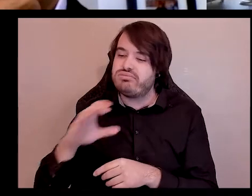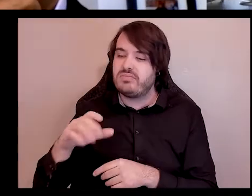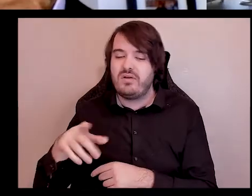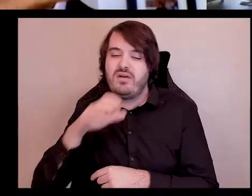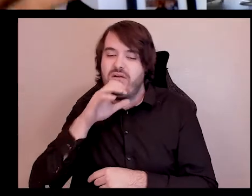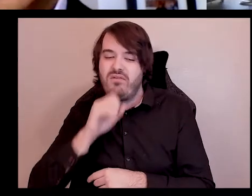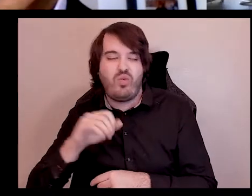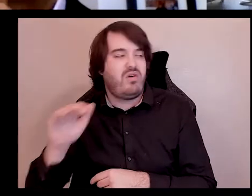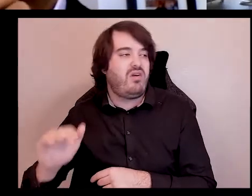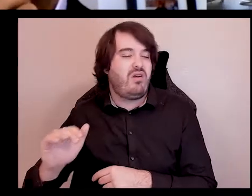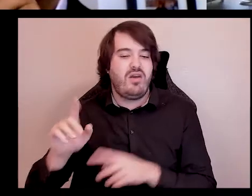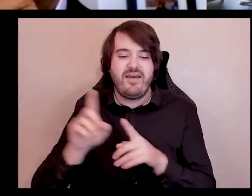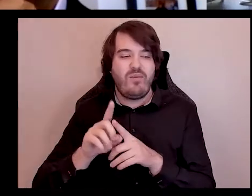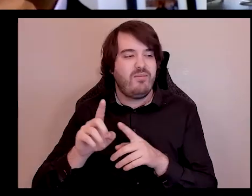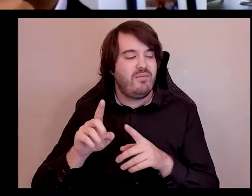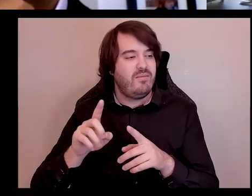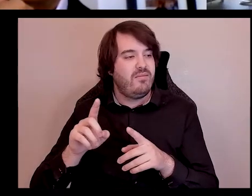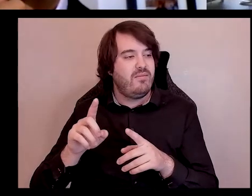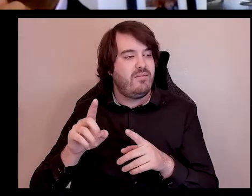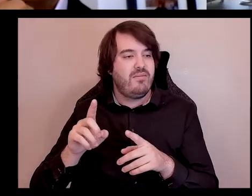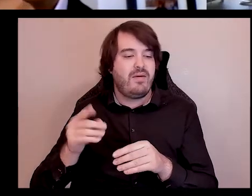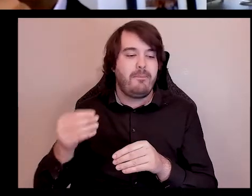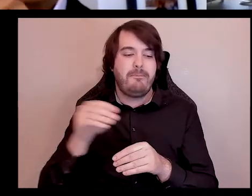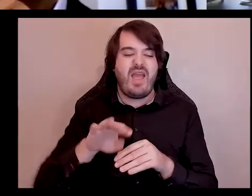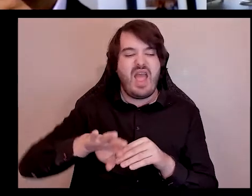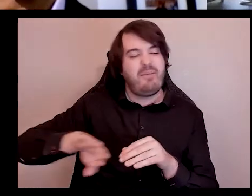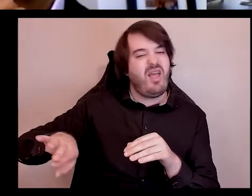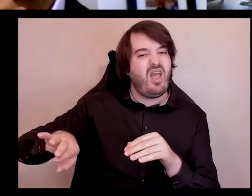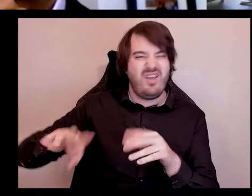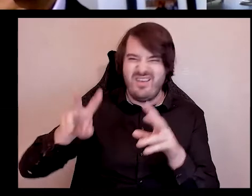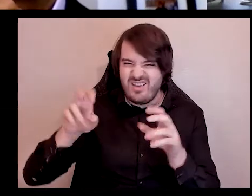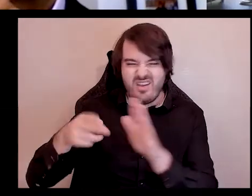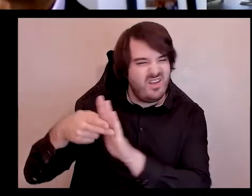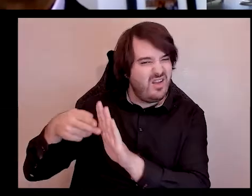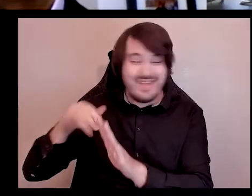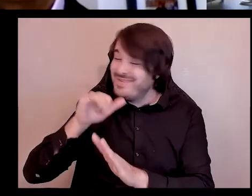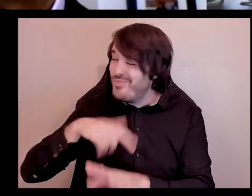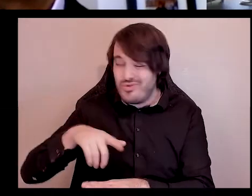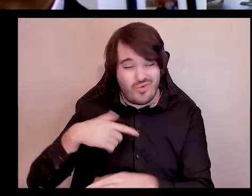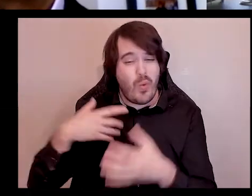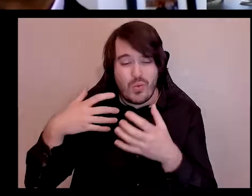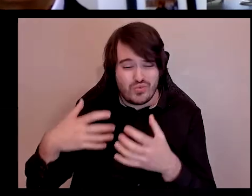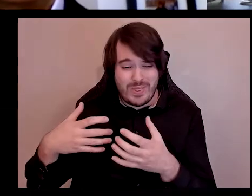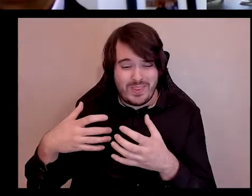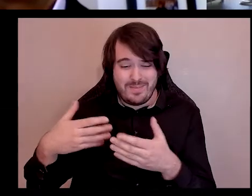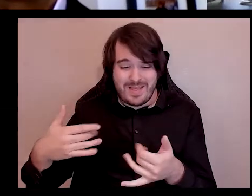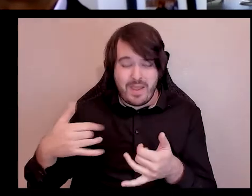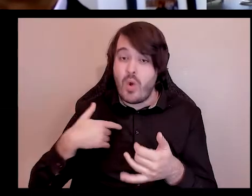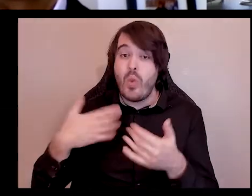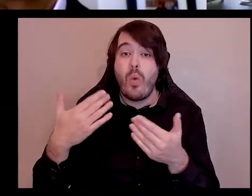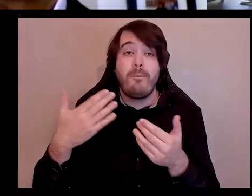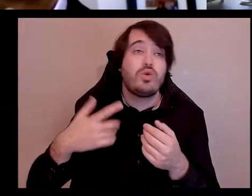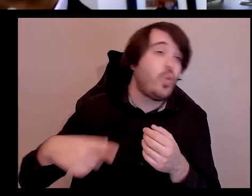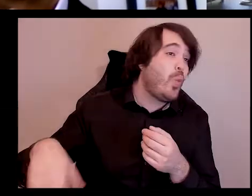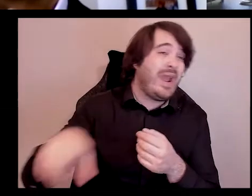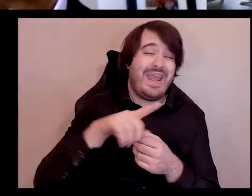travail aurait, que tous les individus porteraient, serait différente. Parce que quand je dis c'est une personne âgée, je viens de la pointer du doigt. Je